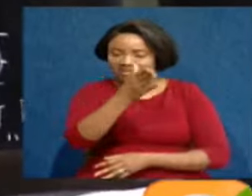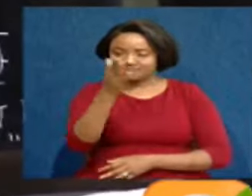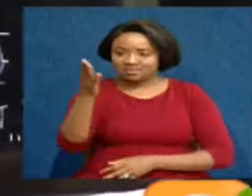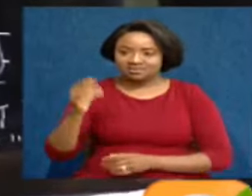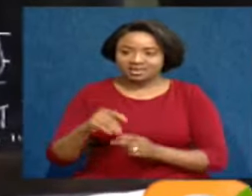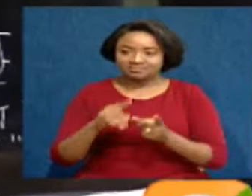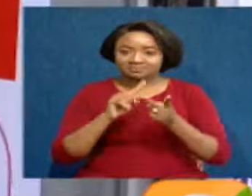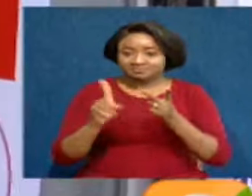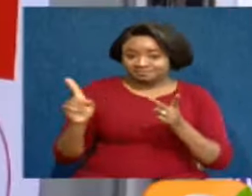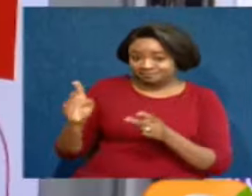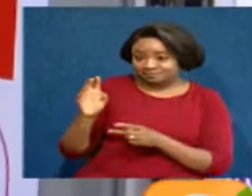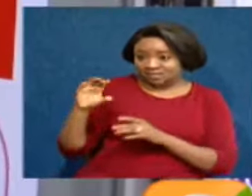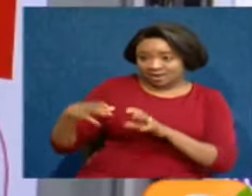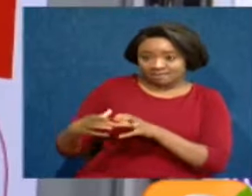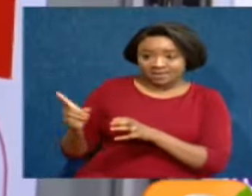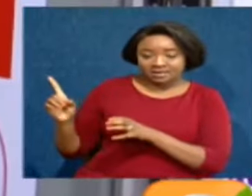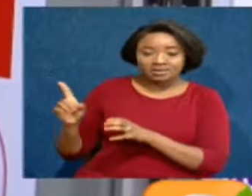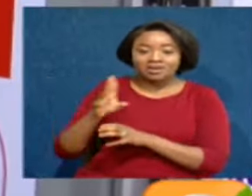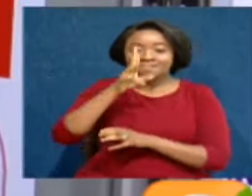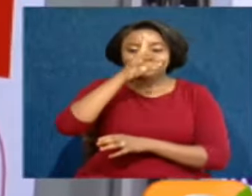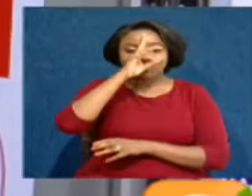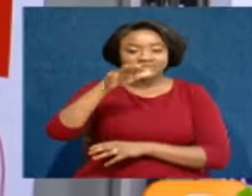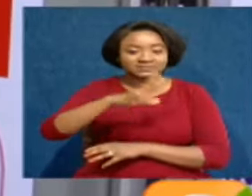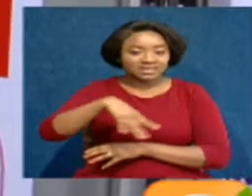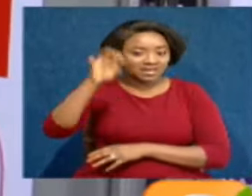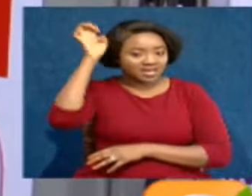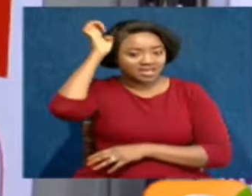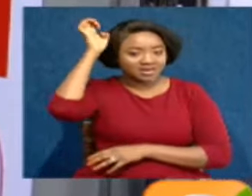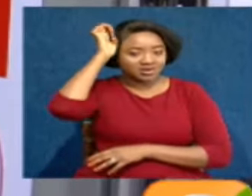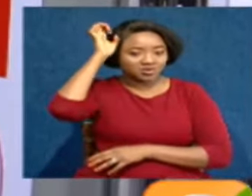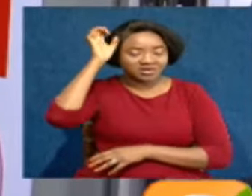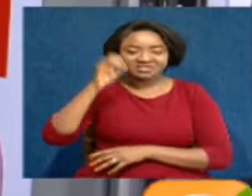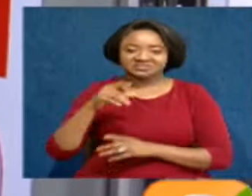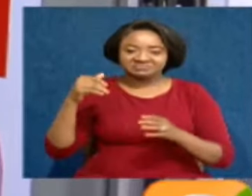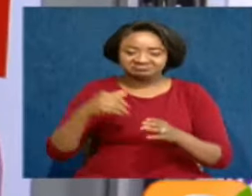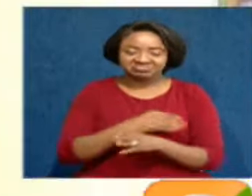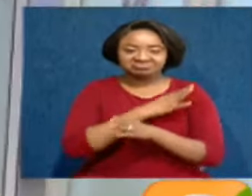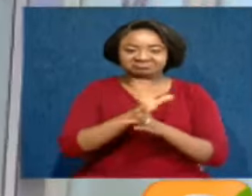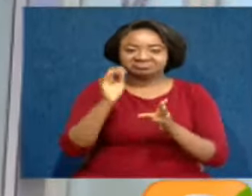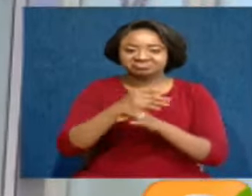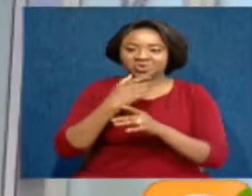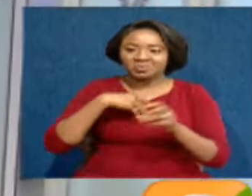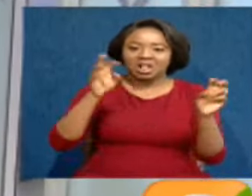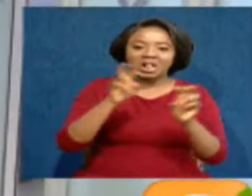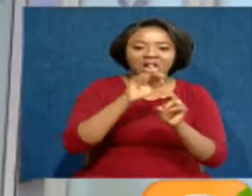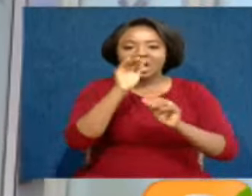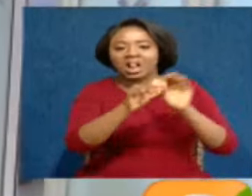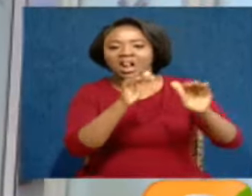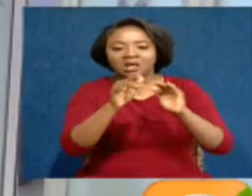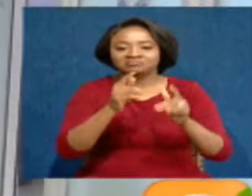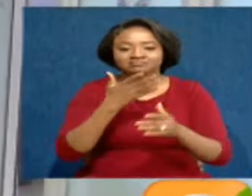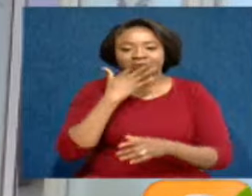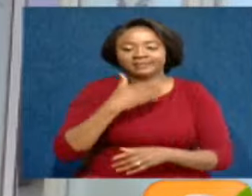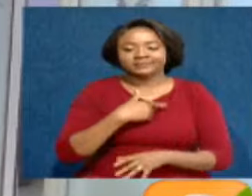sakata ya Novice, maafisa wa polisi jijini Eldoret wametupiga chenga tulipowatafuta